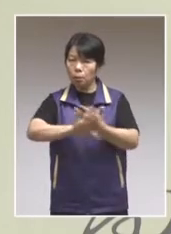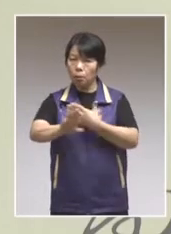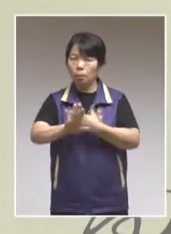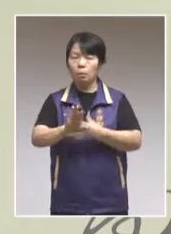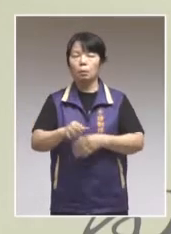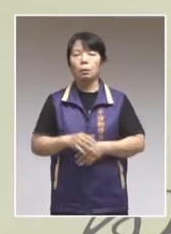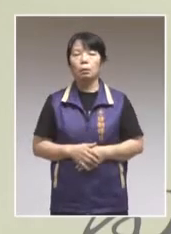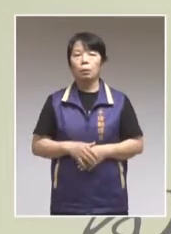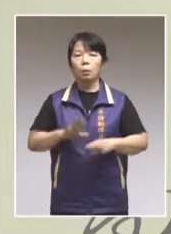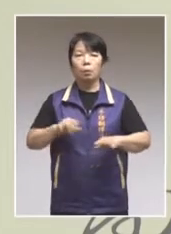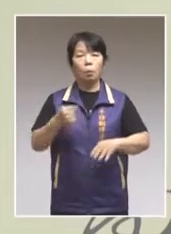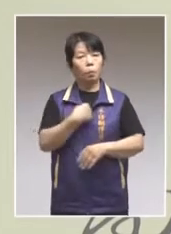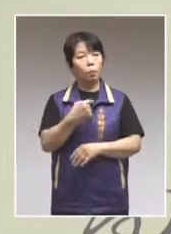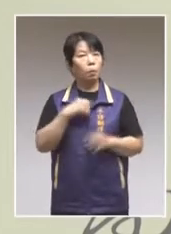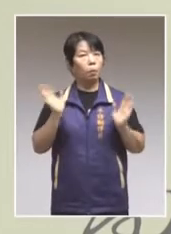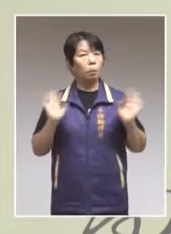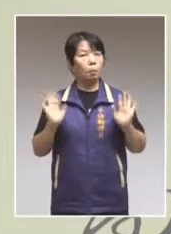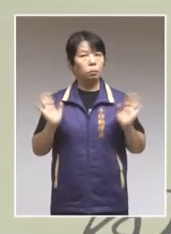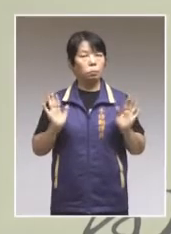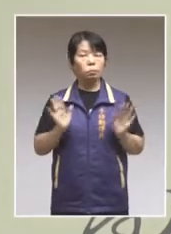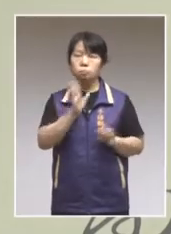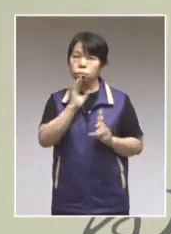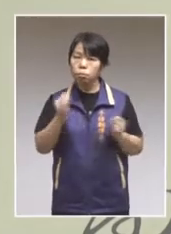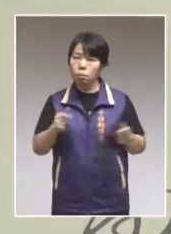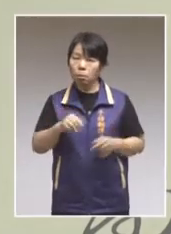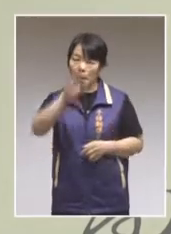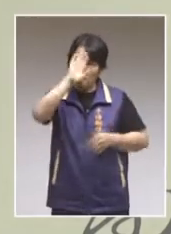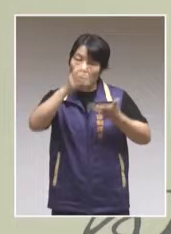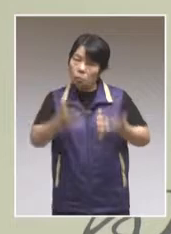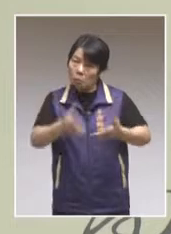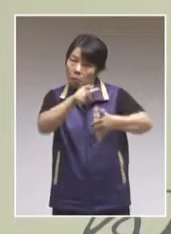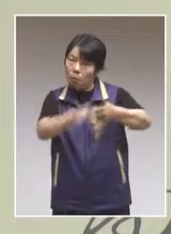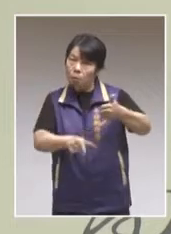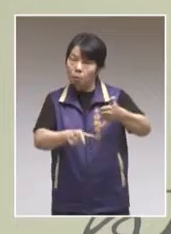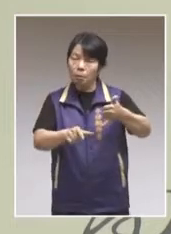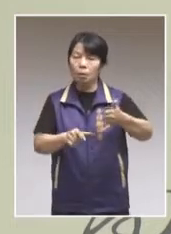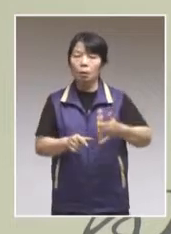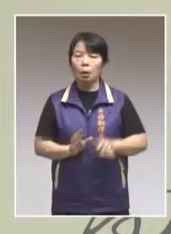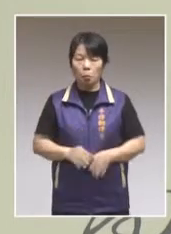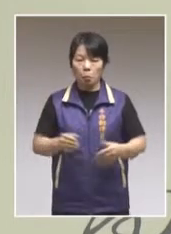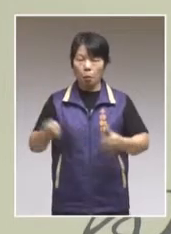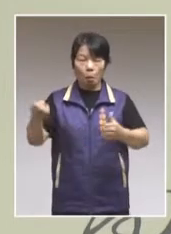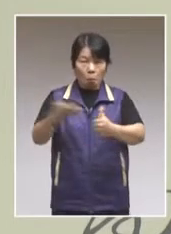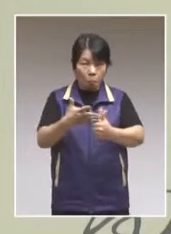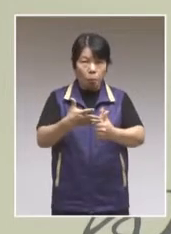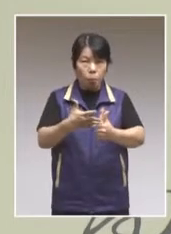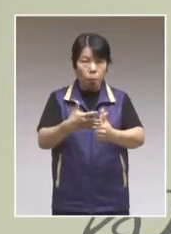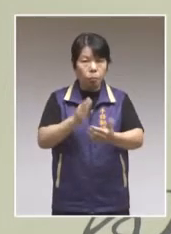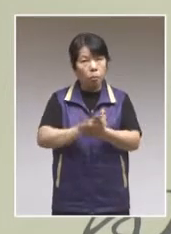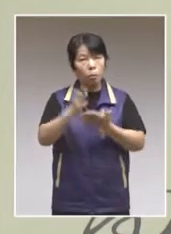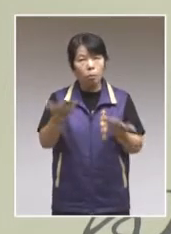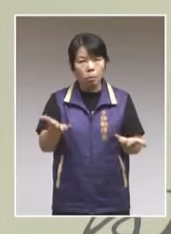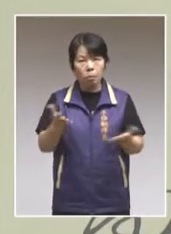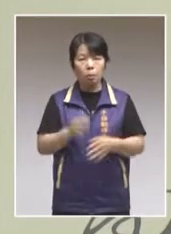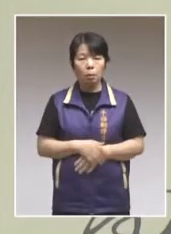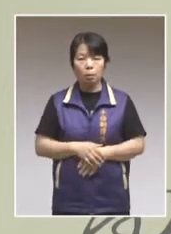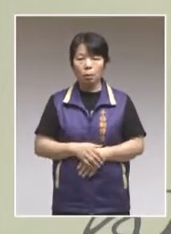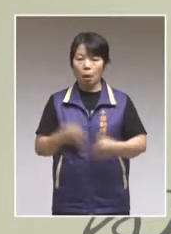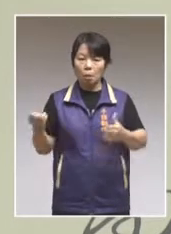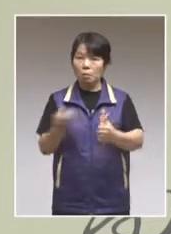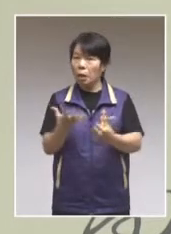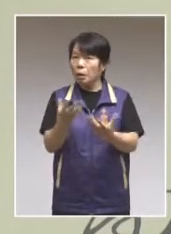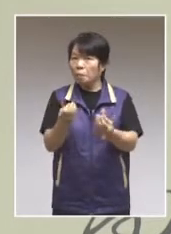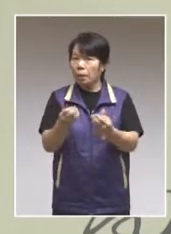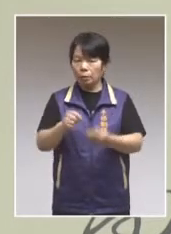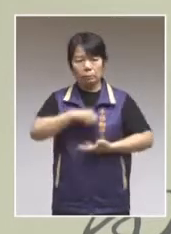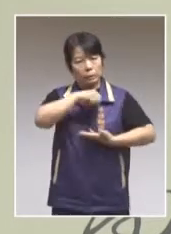说，我们的小孩会不会是一个重症的个案啊？那尤其是染疫之后。那没有染疫的也会担心说